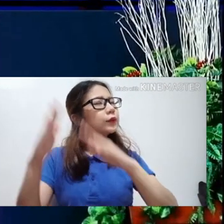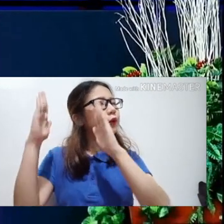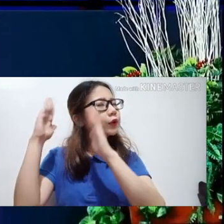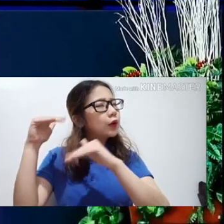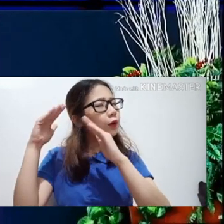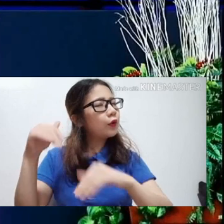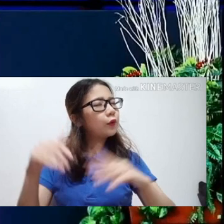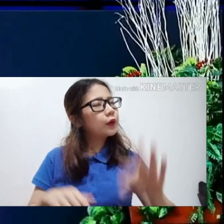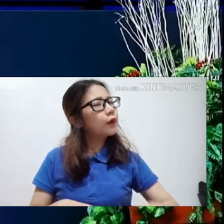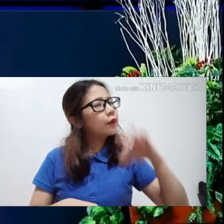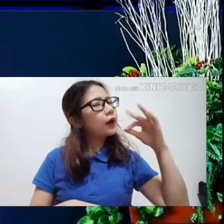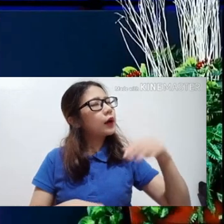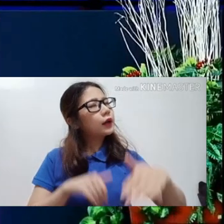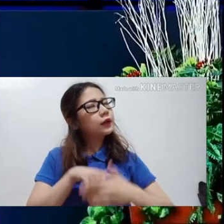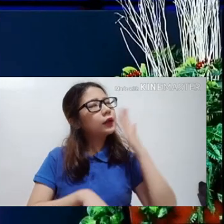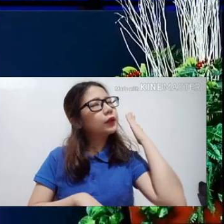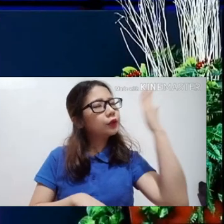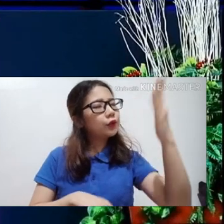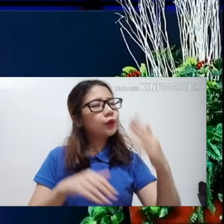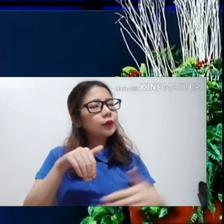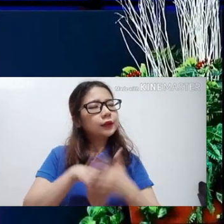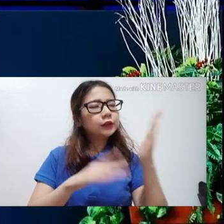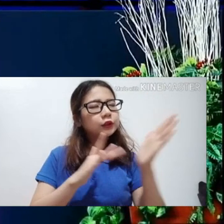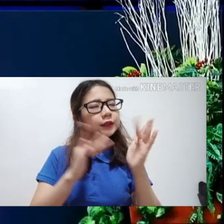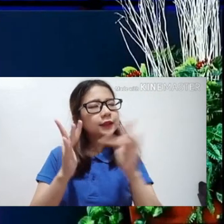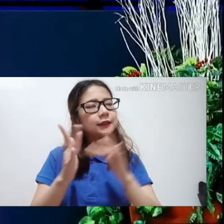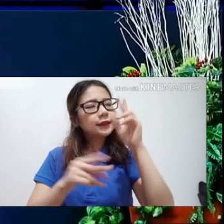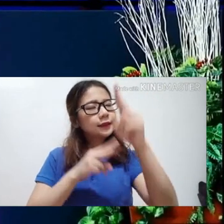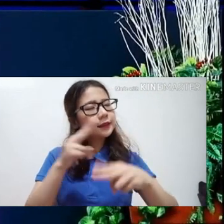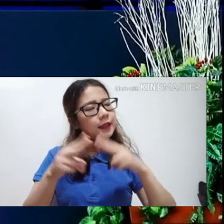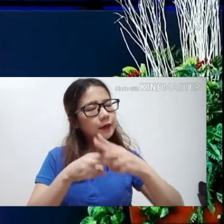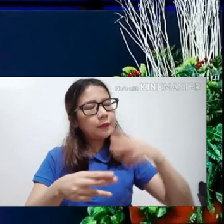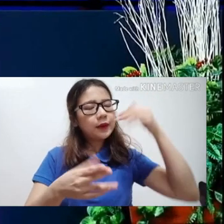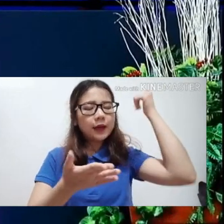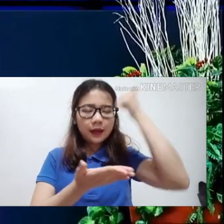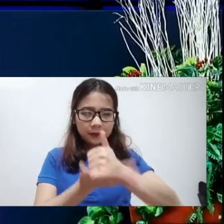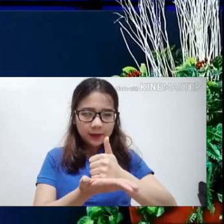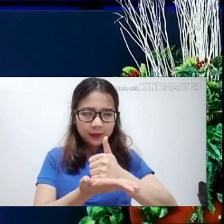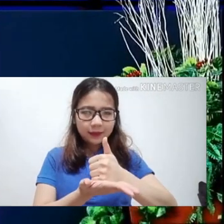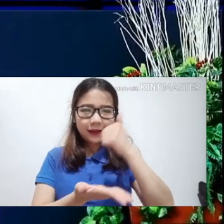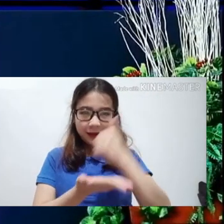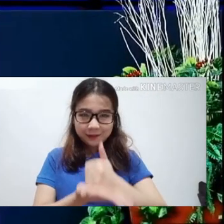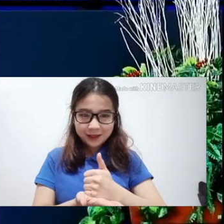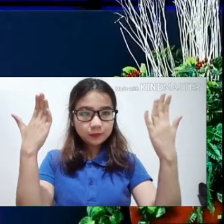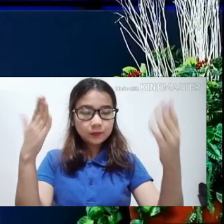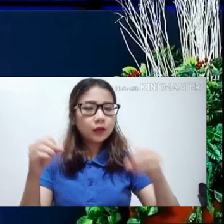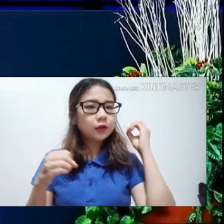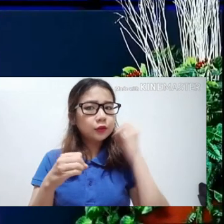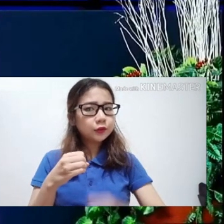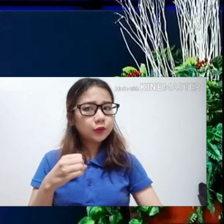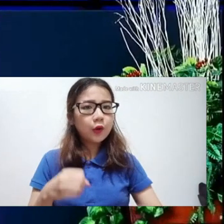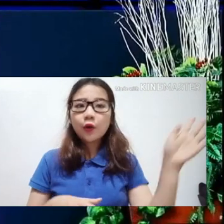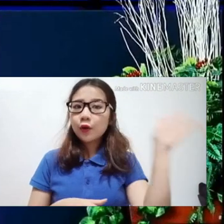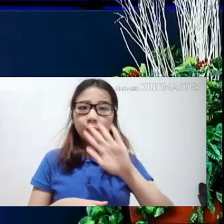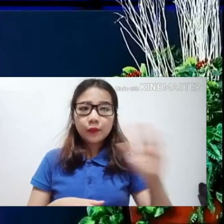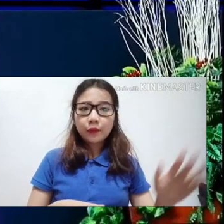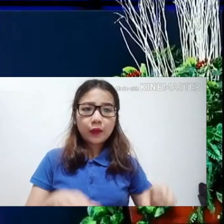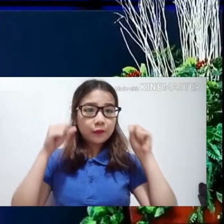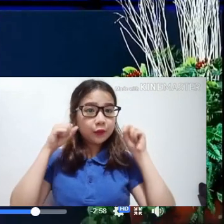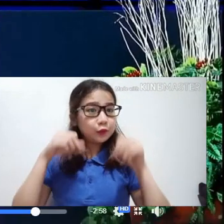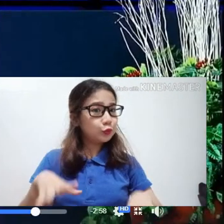pag-asang matatagpuan namin sa inyo. Sa pangalan ni Jesus, Amen, Amen. At Amen. Hallelujah. So, wag